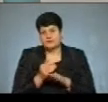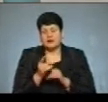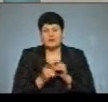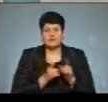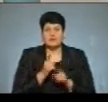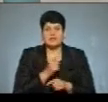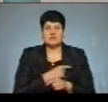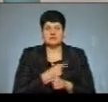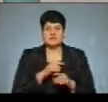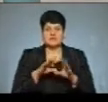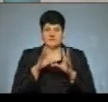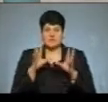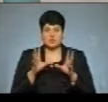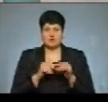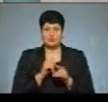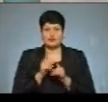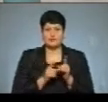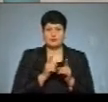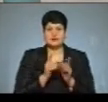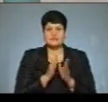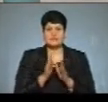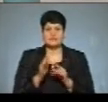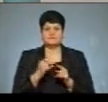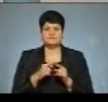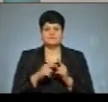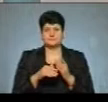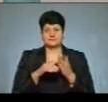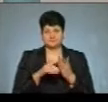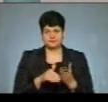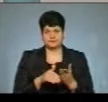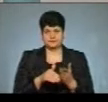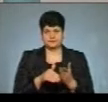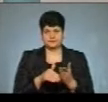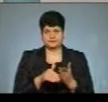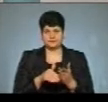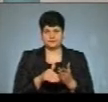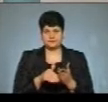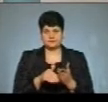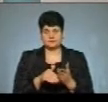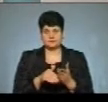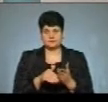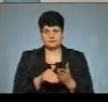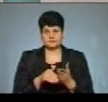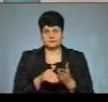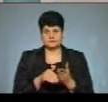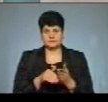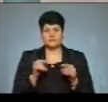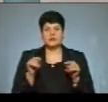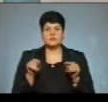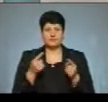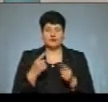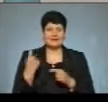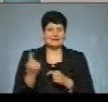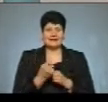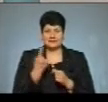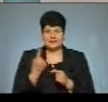медицини в цілому, так і реформування системи екстреної медичної допомоги. створення